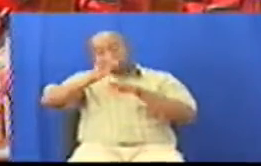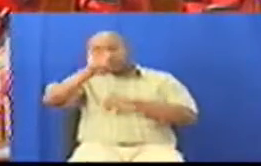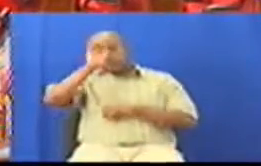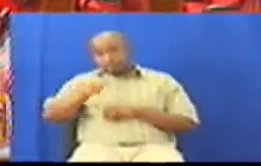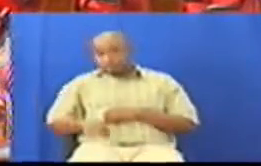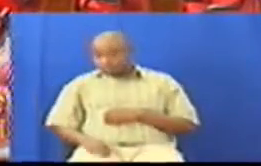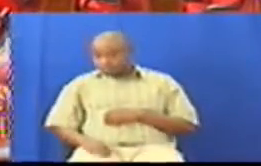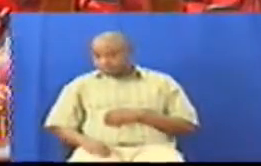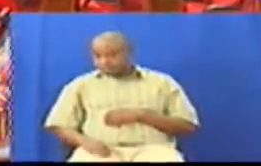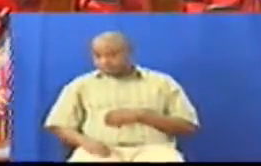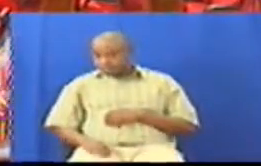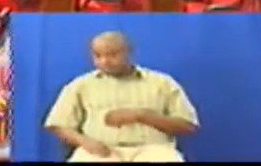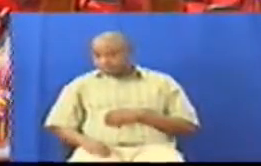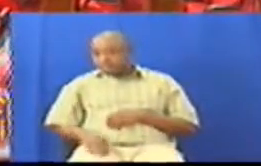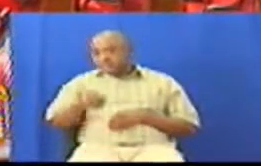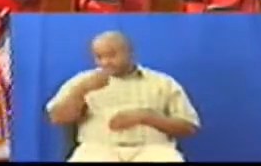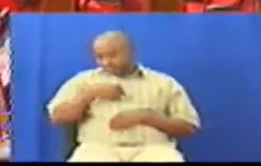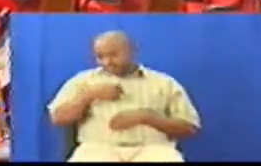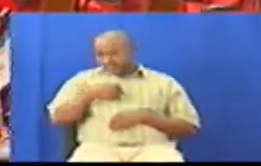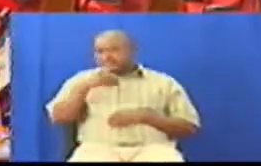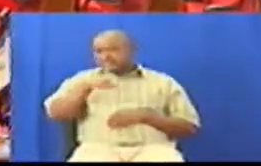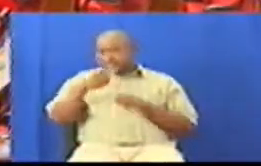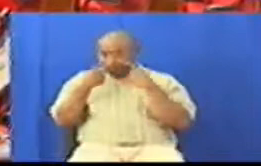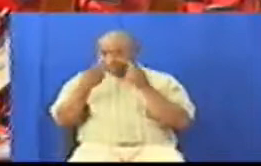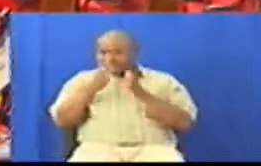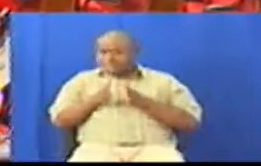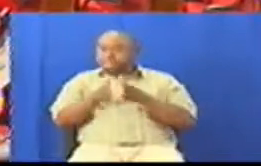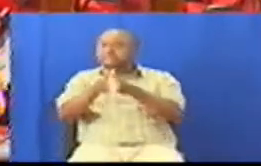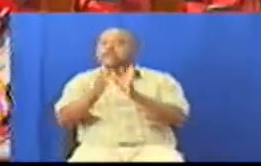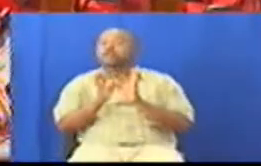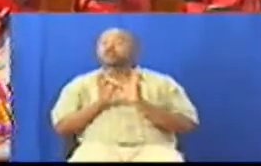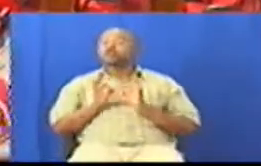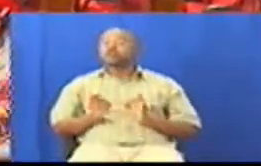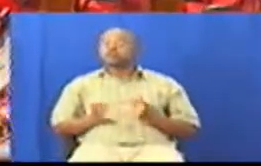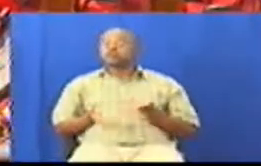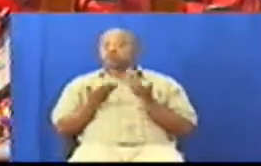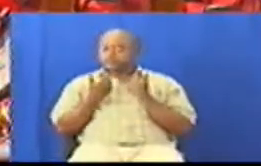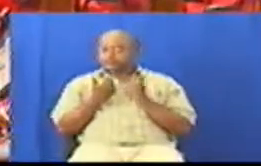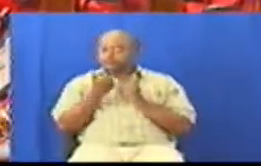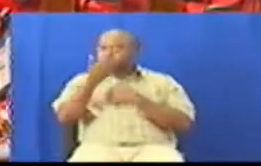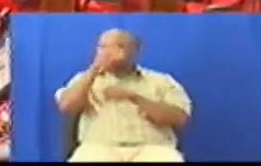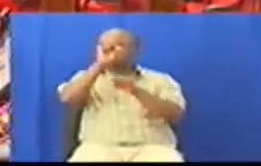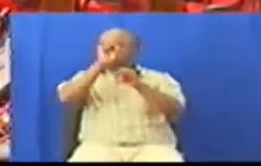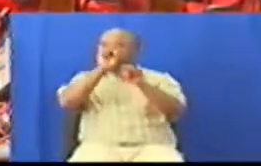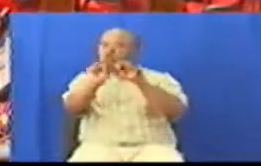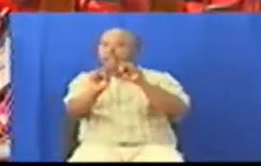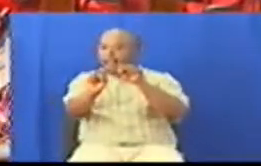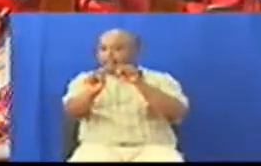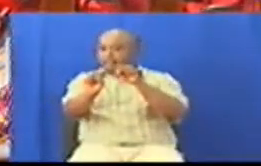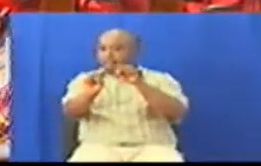Lakini nilikuwa najaribu kuona namna nzuri zaidi ya kuzuia, kwa